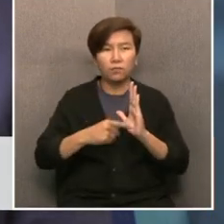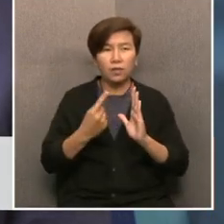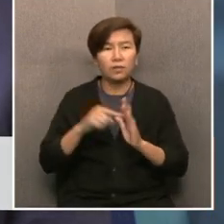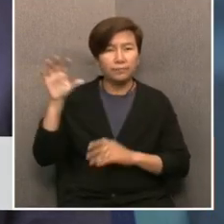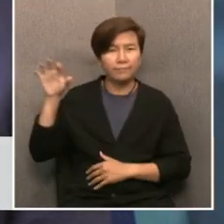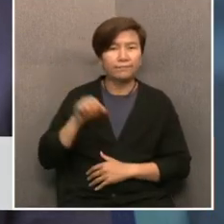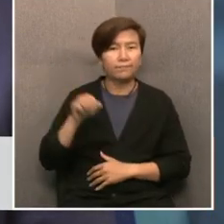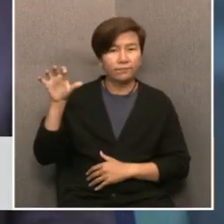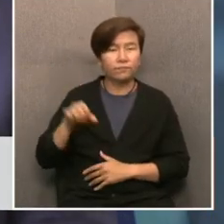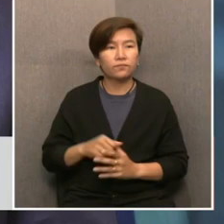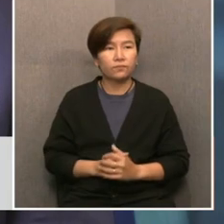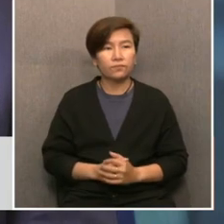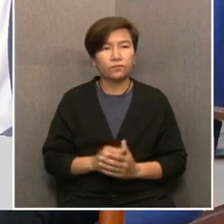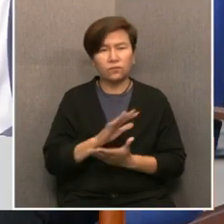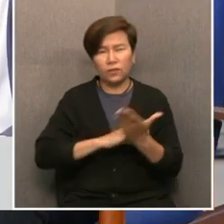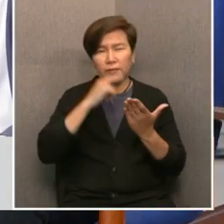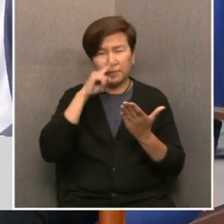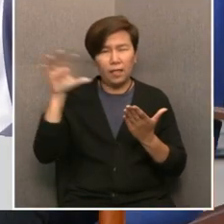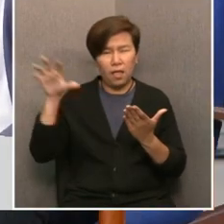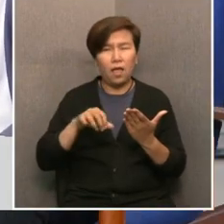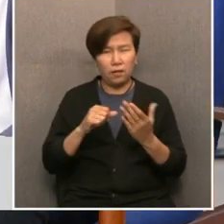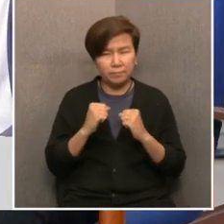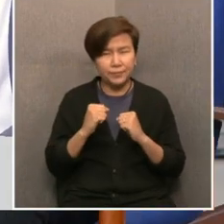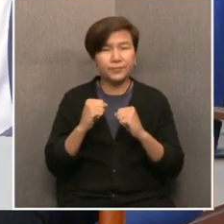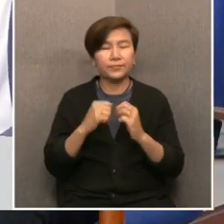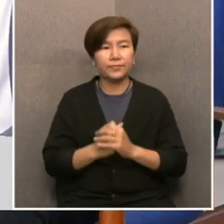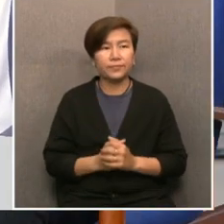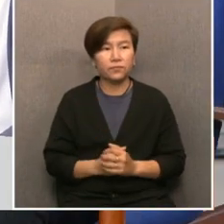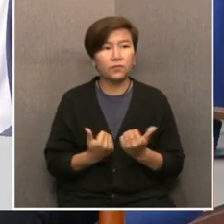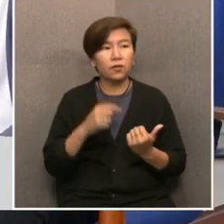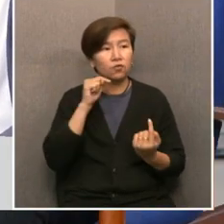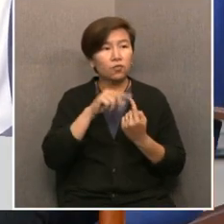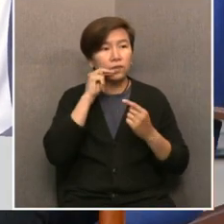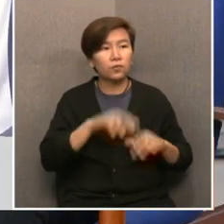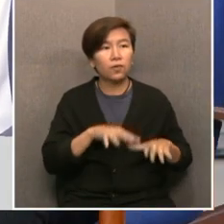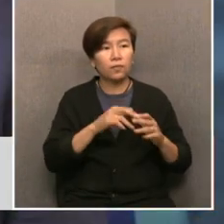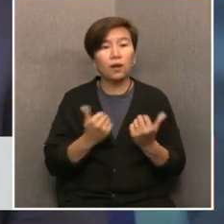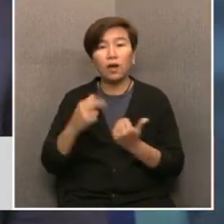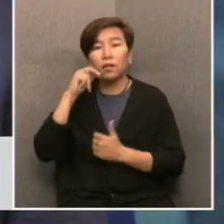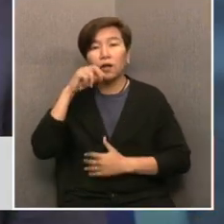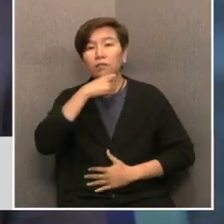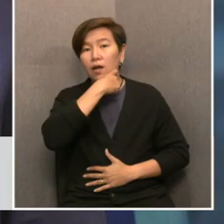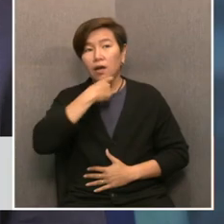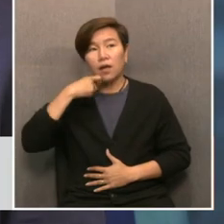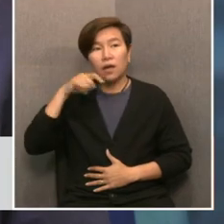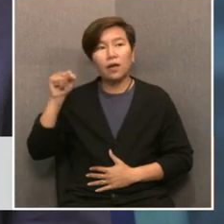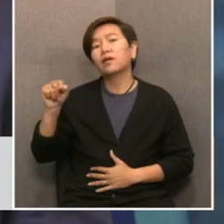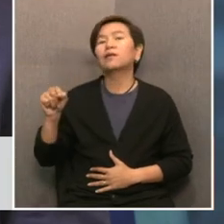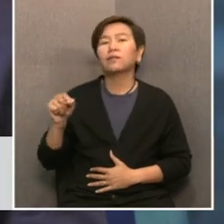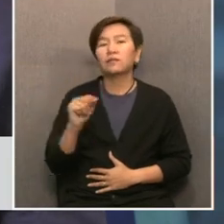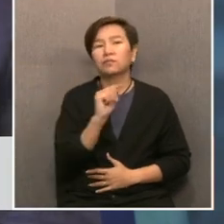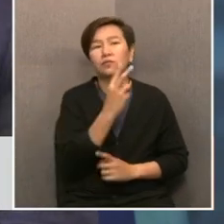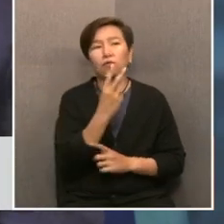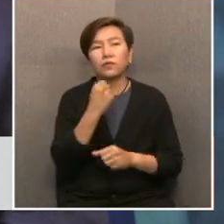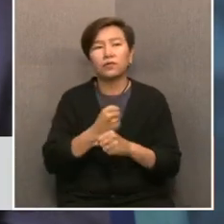จริงจังในประเทศไทยเราได้แล้ว อันนี้คือเรื่องของน้ำท่วม ครับ มีเรื่องของน้ำแล้งด้วยอาจารย ์รับมือได้ทั้งน้ำท่วมและแล้งคือแหล่งเก็บ